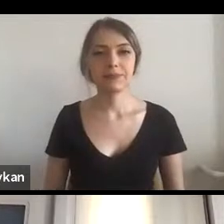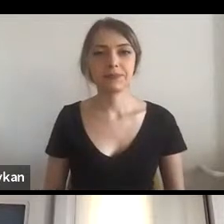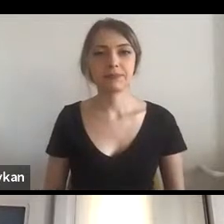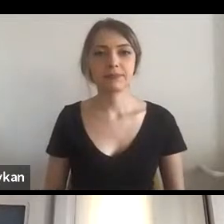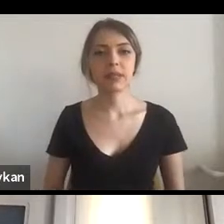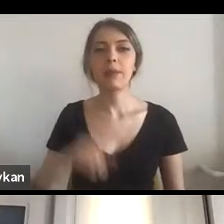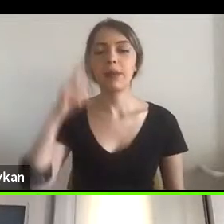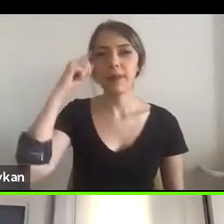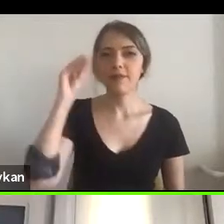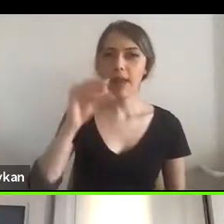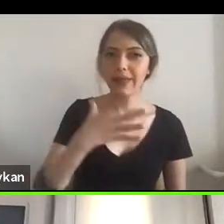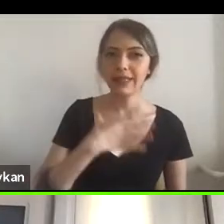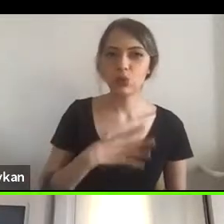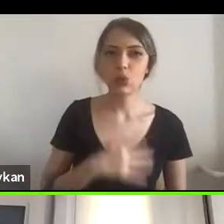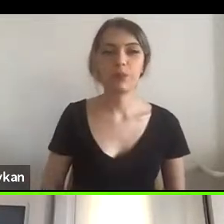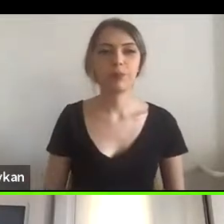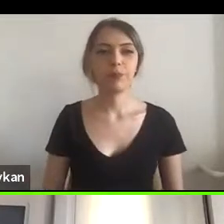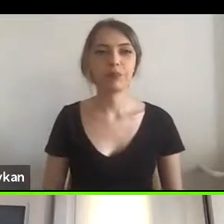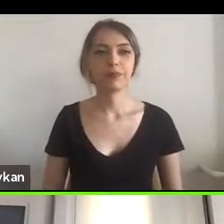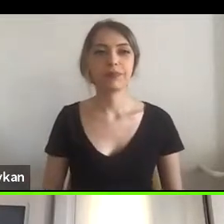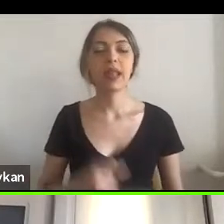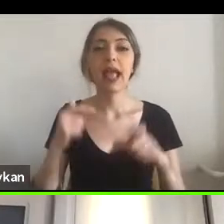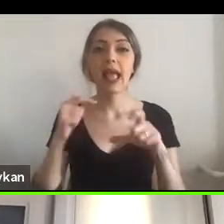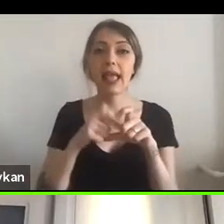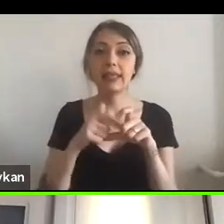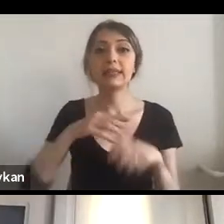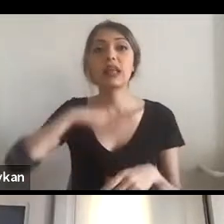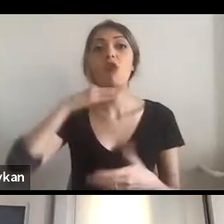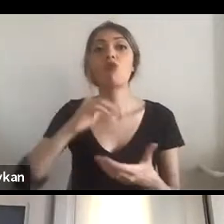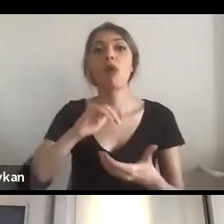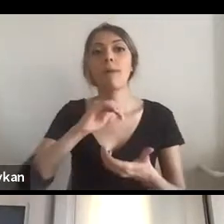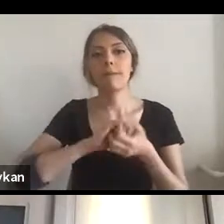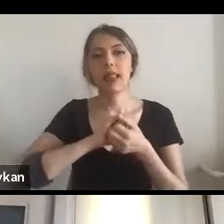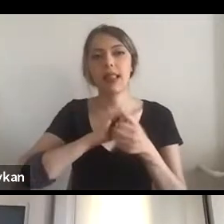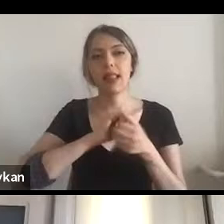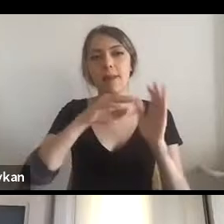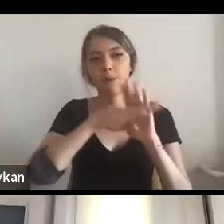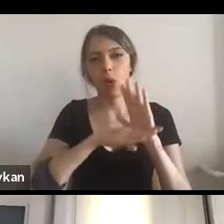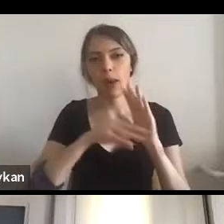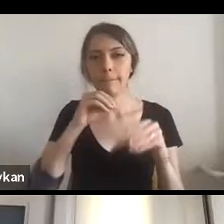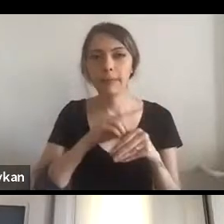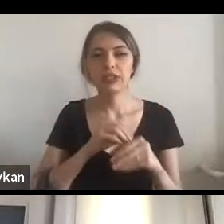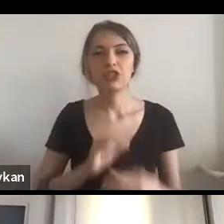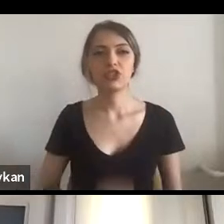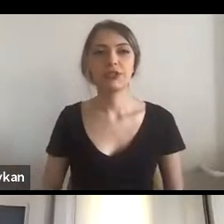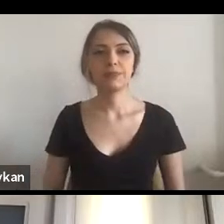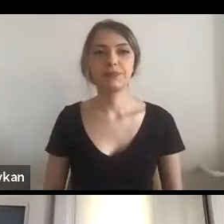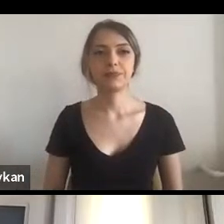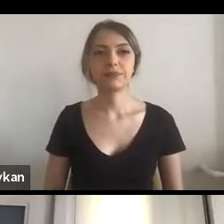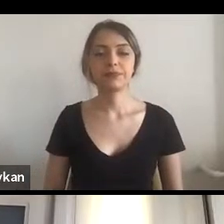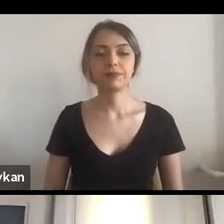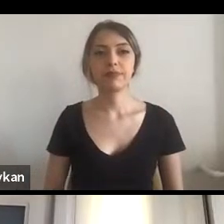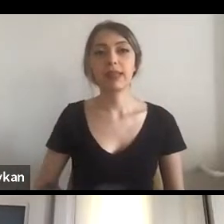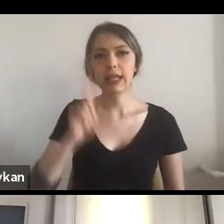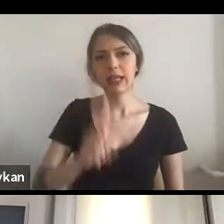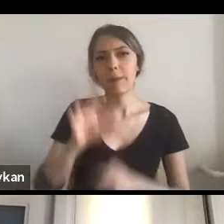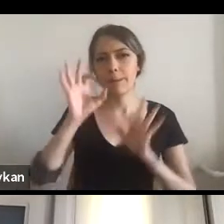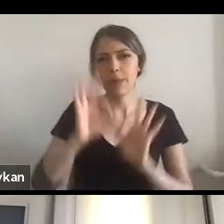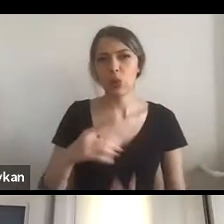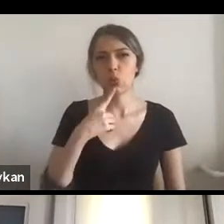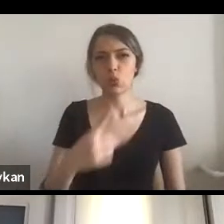bir bilgilendirme yapayım. Etkiniz AB programı başta da hani bahsetmiştim